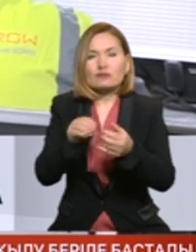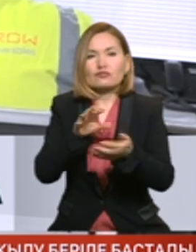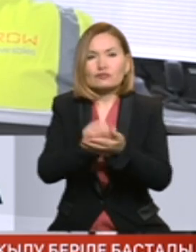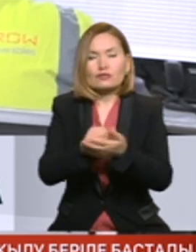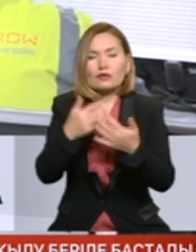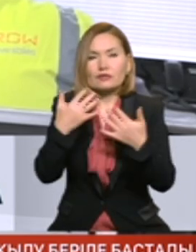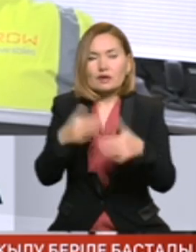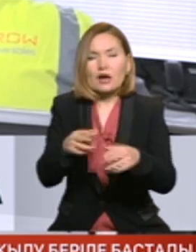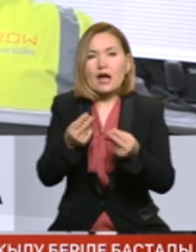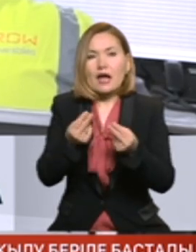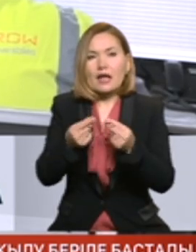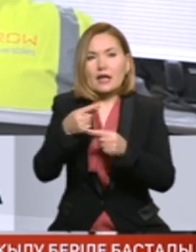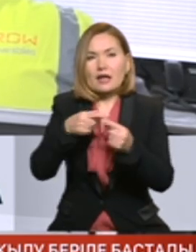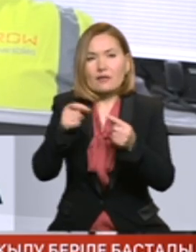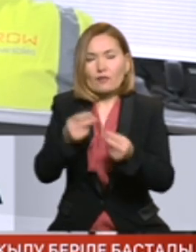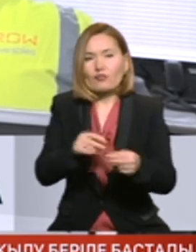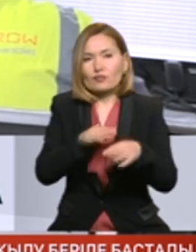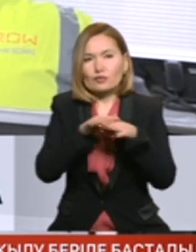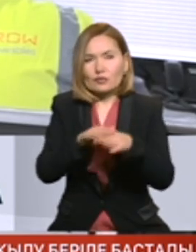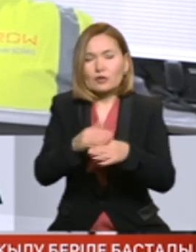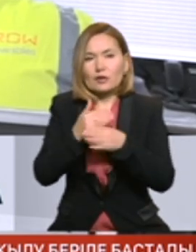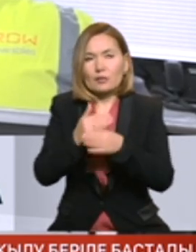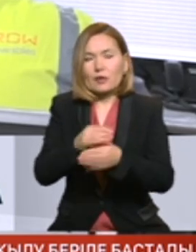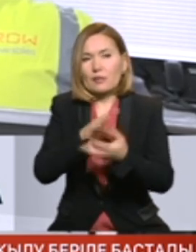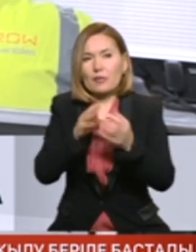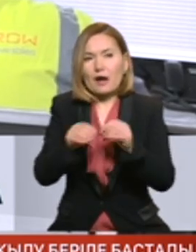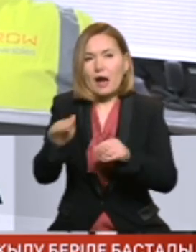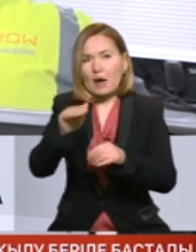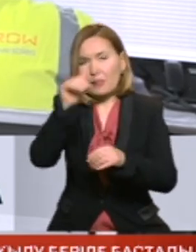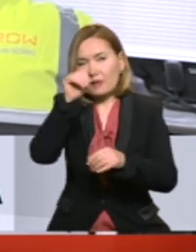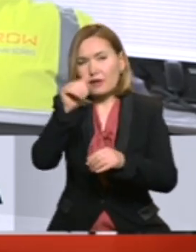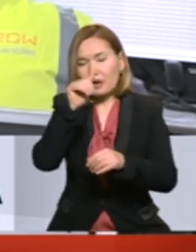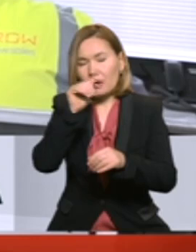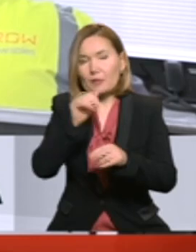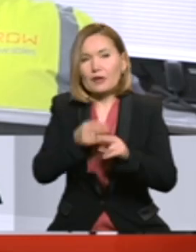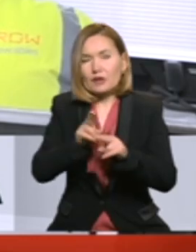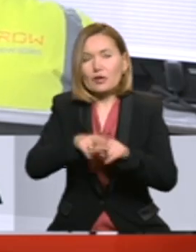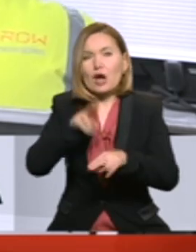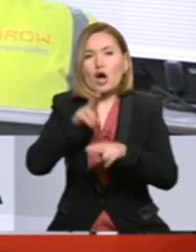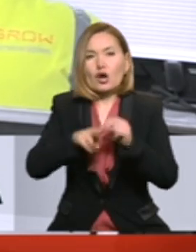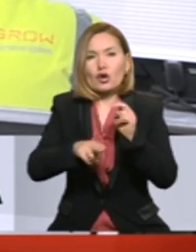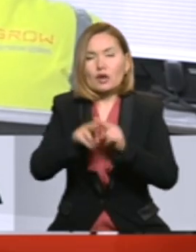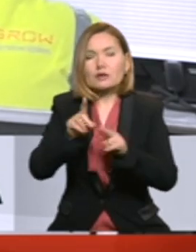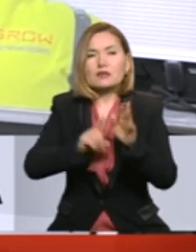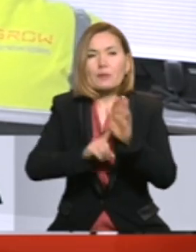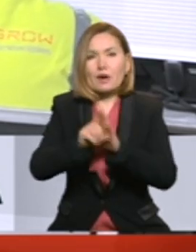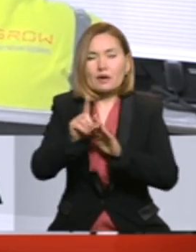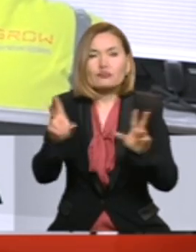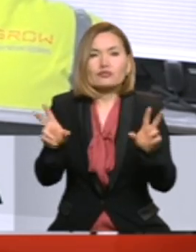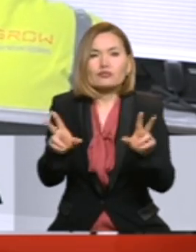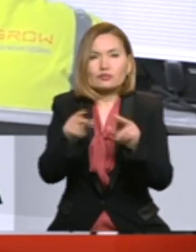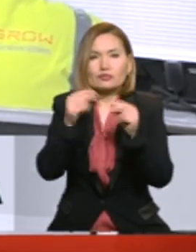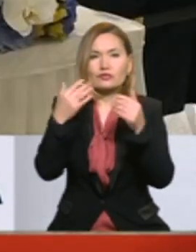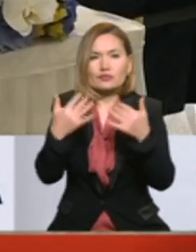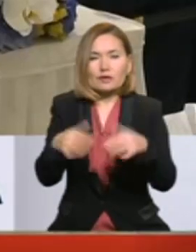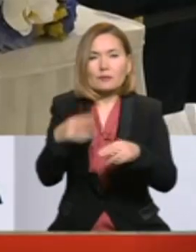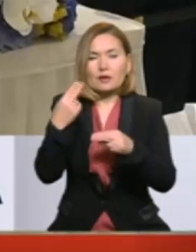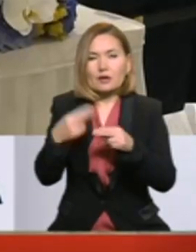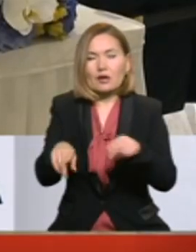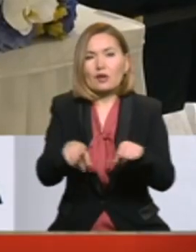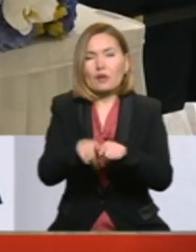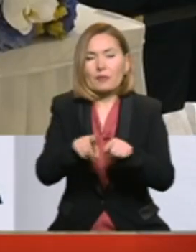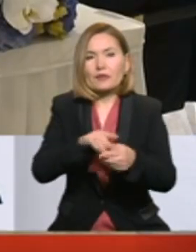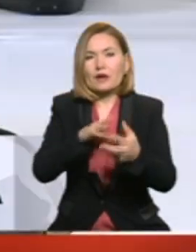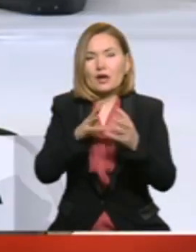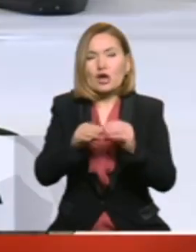бізде. Сол ақпан айынан осы желтоқсанға құрылысты сәтті бітірдік. Дәл осы